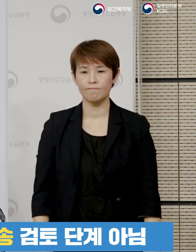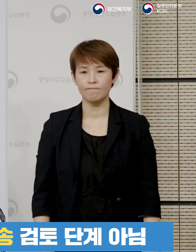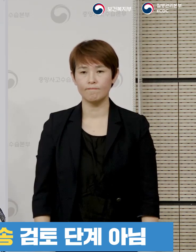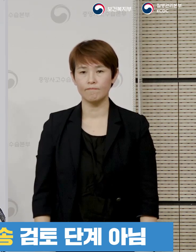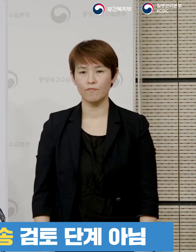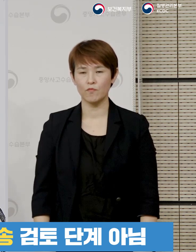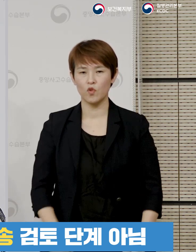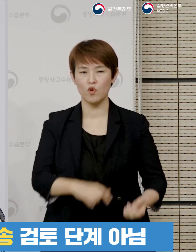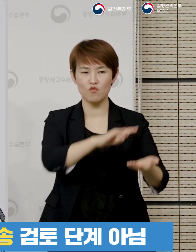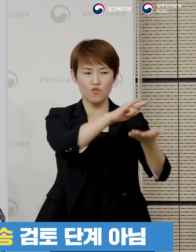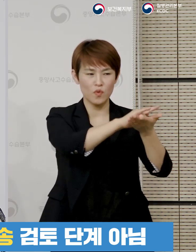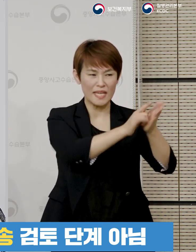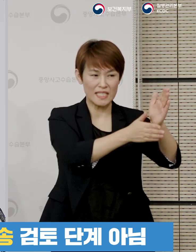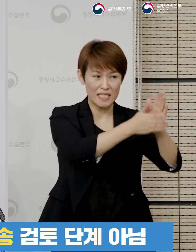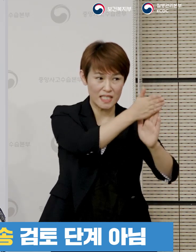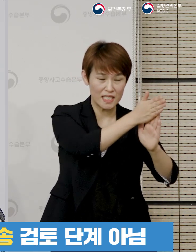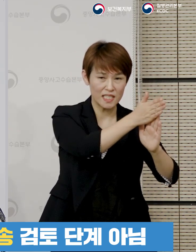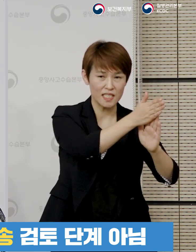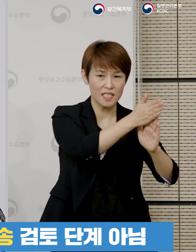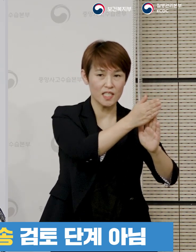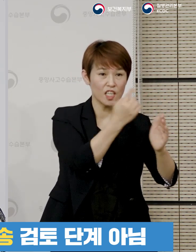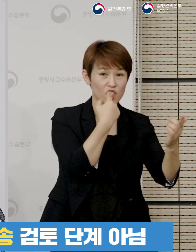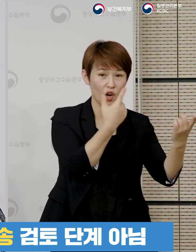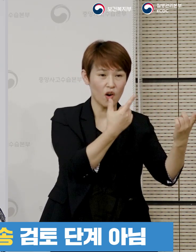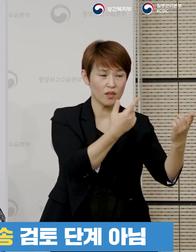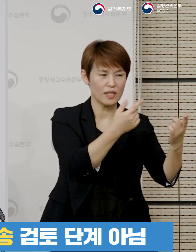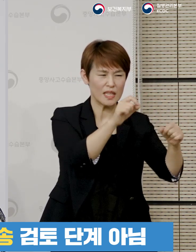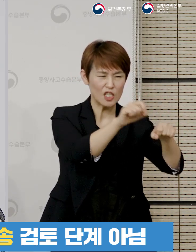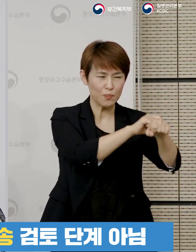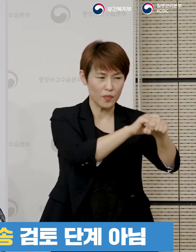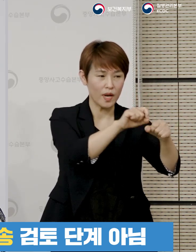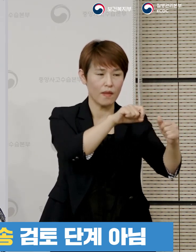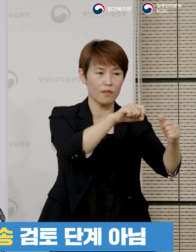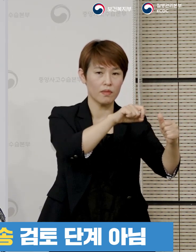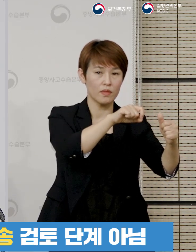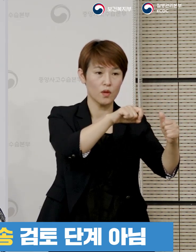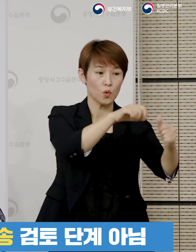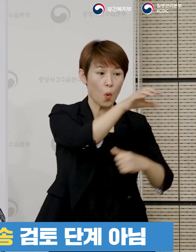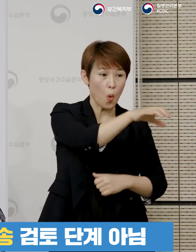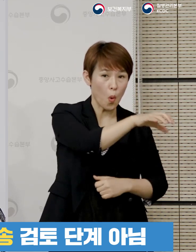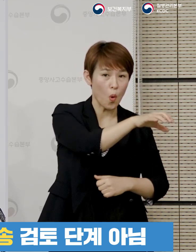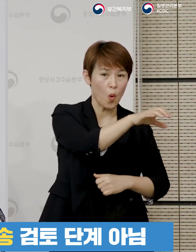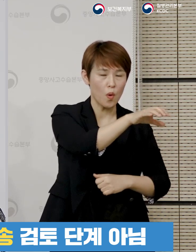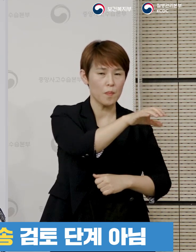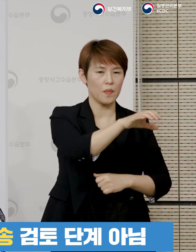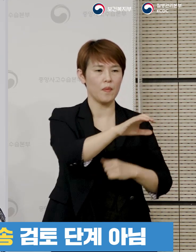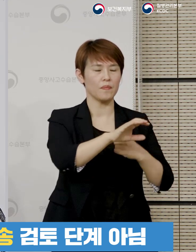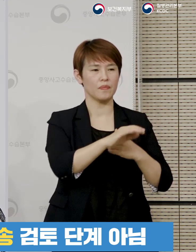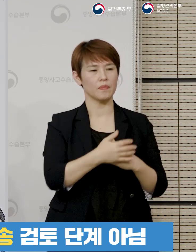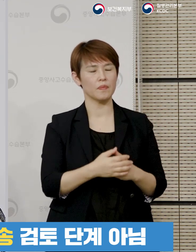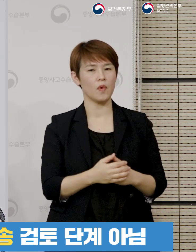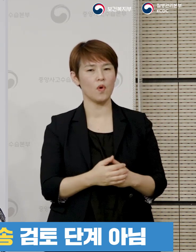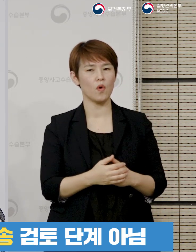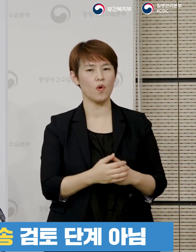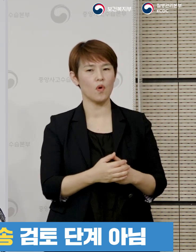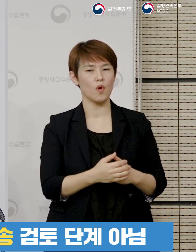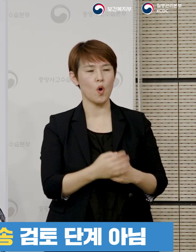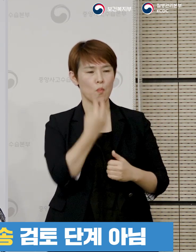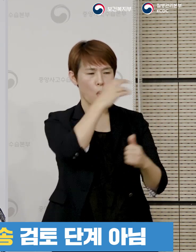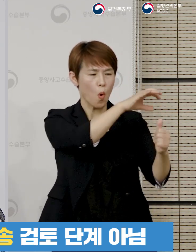이렇게 우한시와 같이 특별한 경우, 특별한 상황에 대한 재외국민 보호를 위한